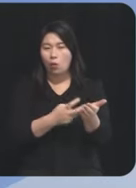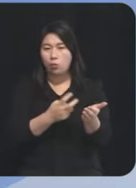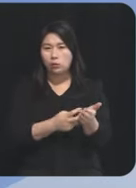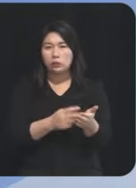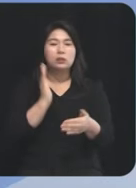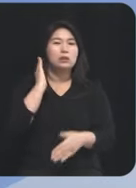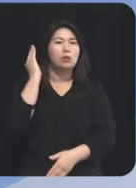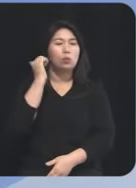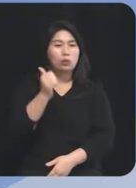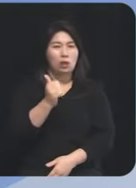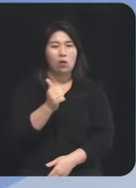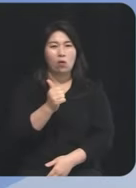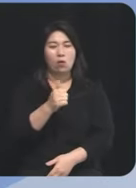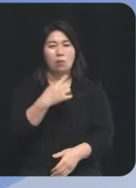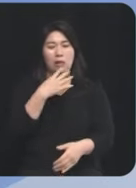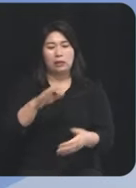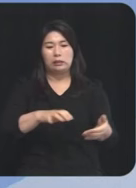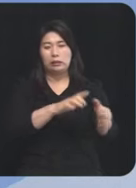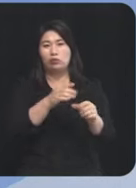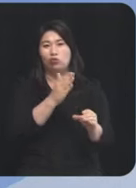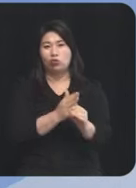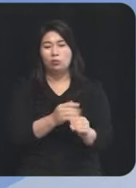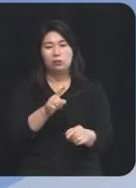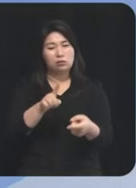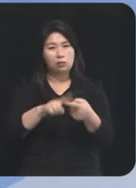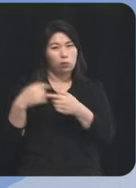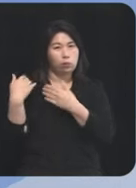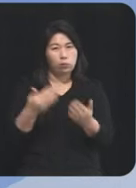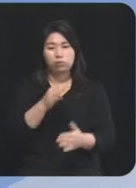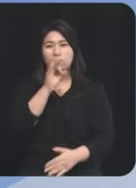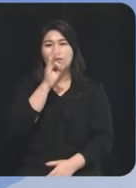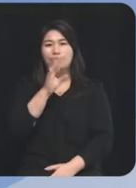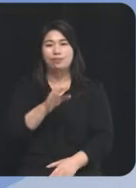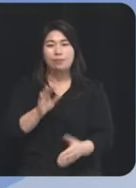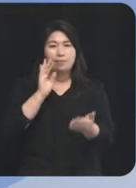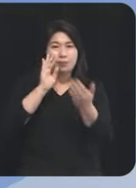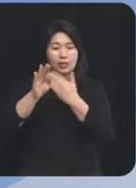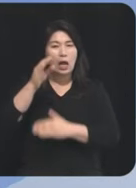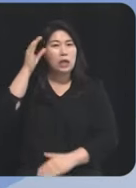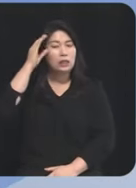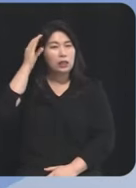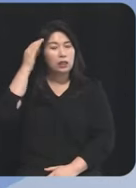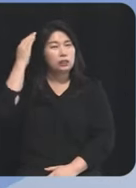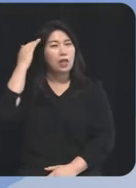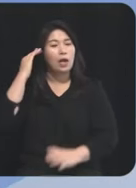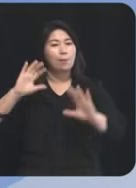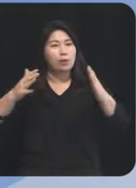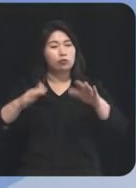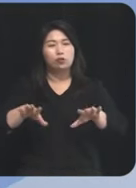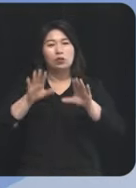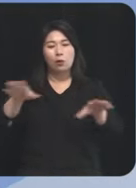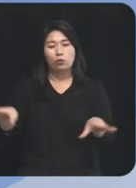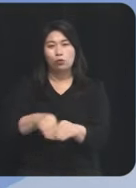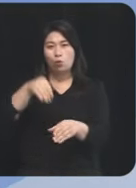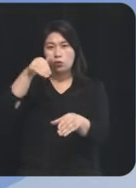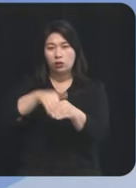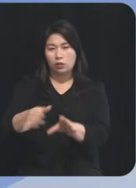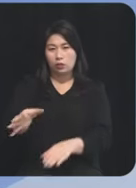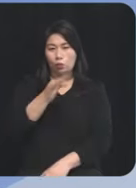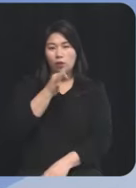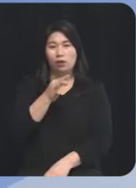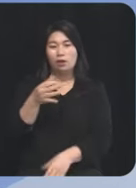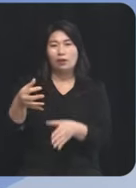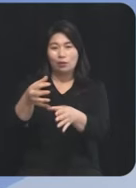일가만 피해가고 있습니다. 이대로 방치할 수는 없습니다. 미래가 기대되는 대한민국을 이번 총선을 통해서